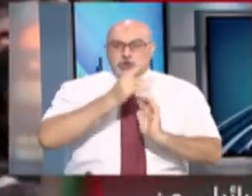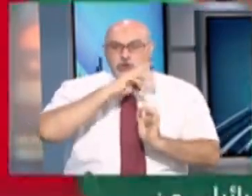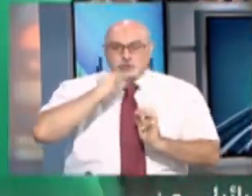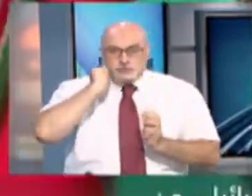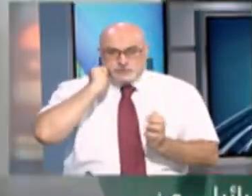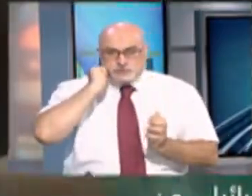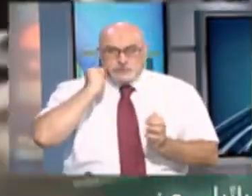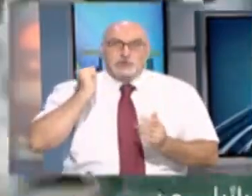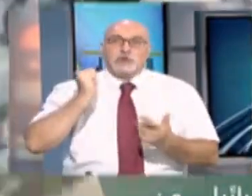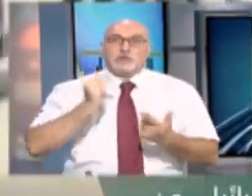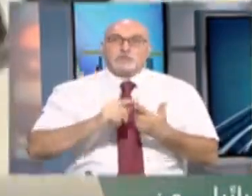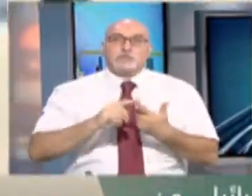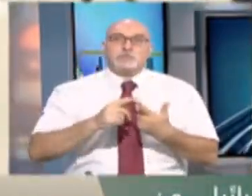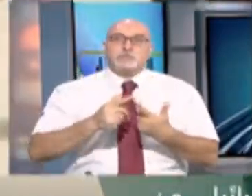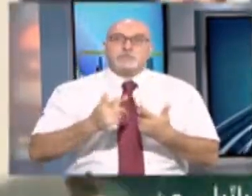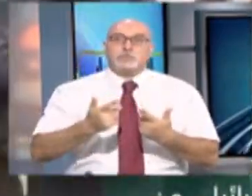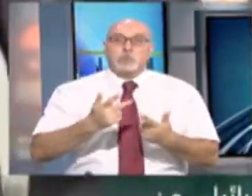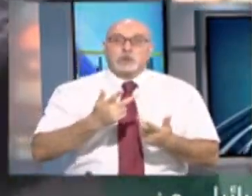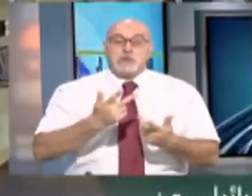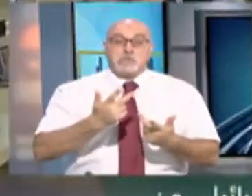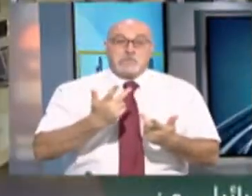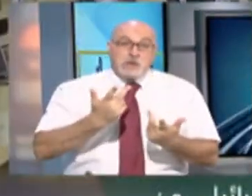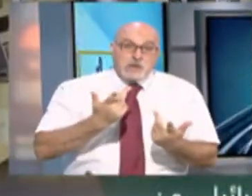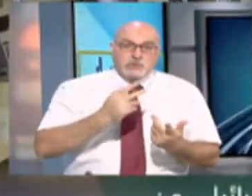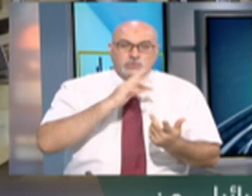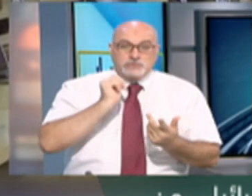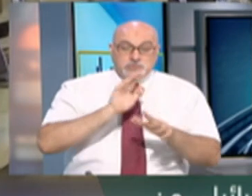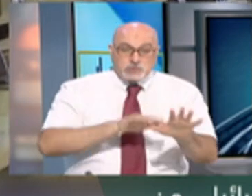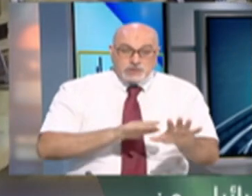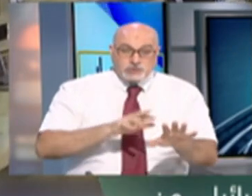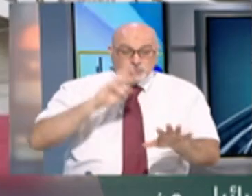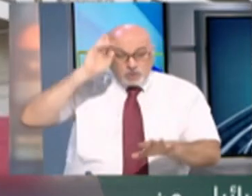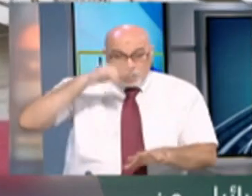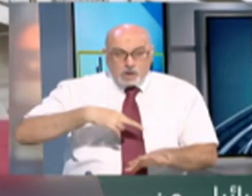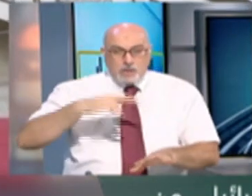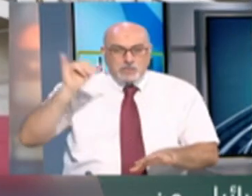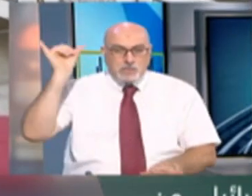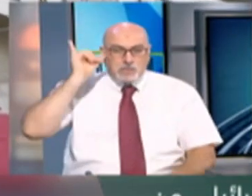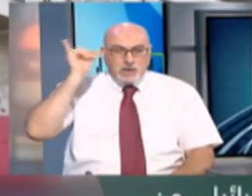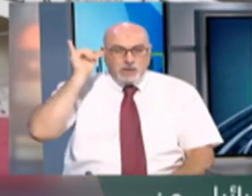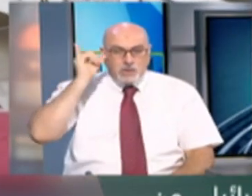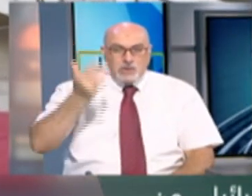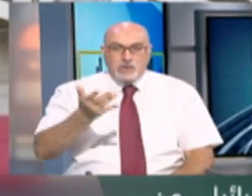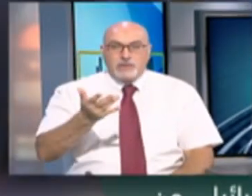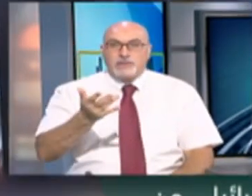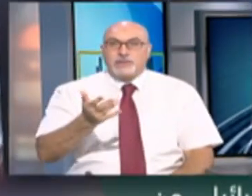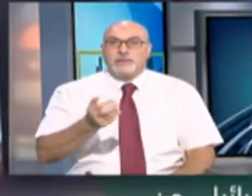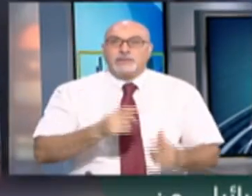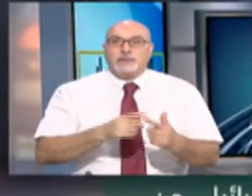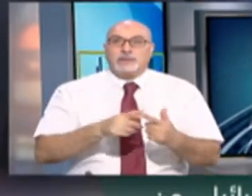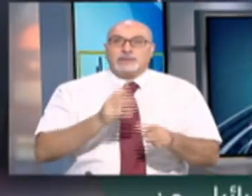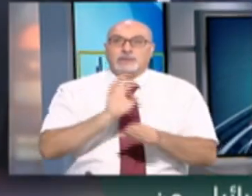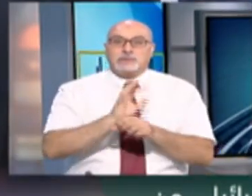أن الاحتلال الإسرائيلي سيكون حامي العرش الملكي من طوفان احتجاجات الوعي الشعبي المناهض لطيش المخزن